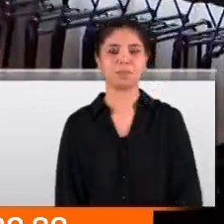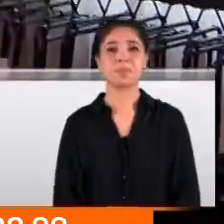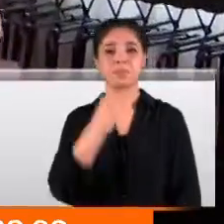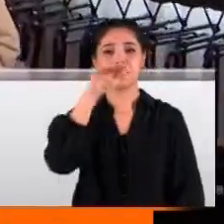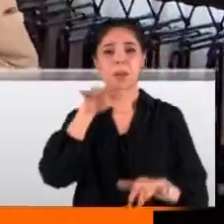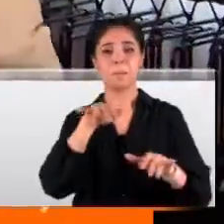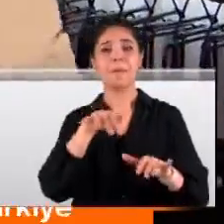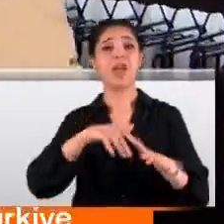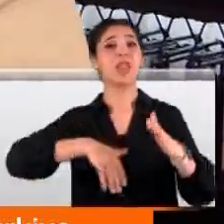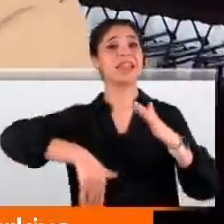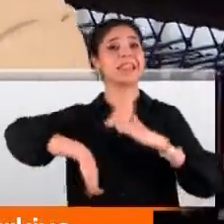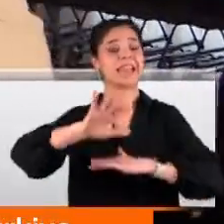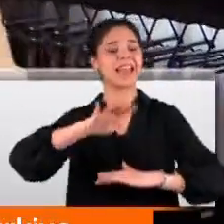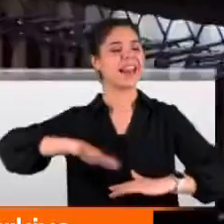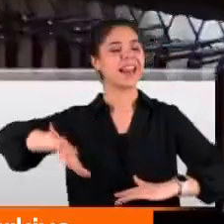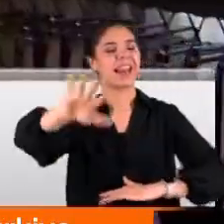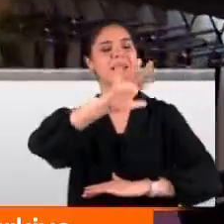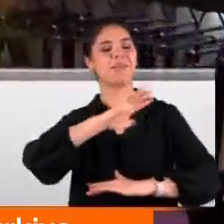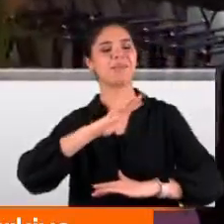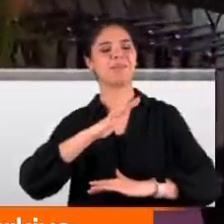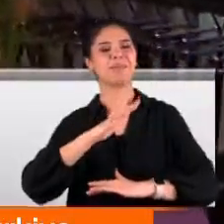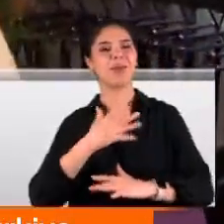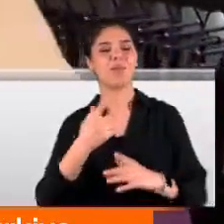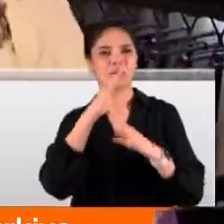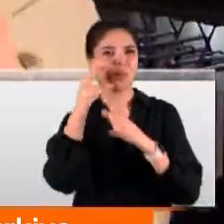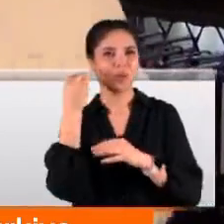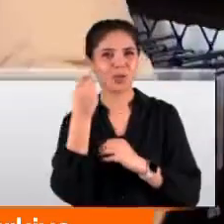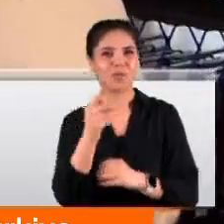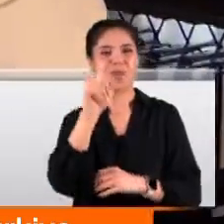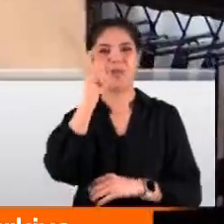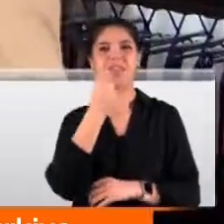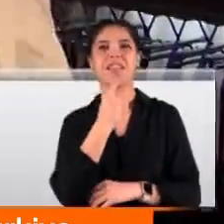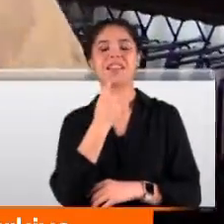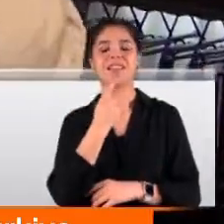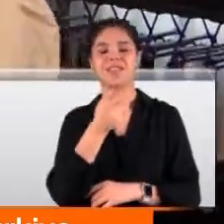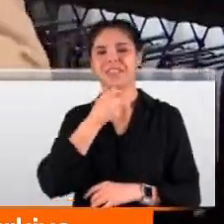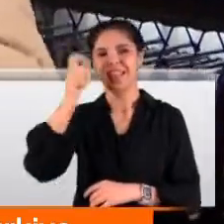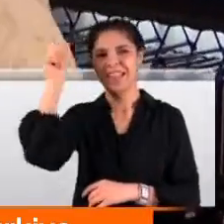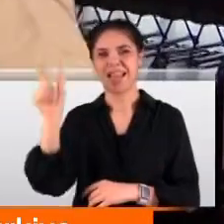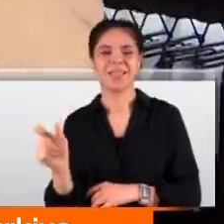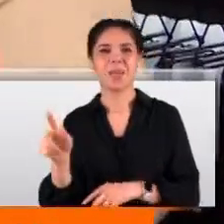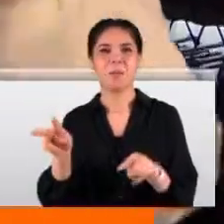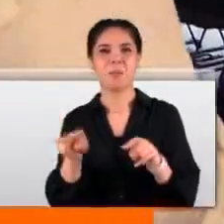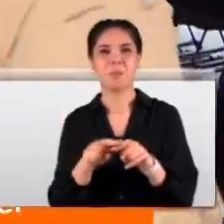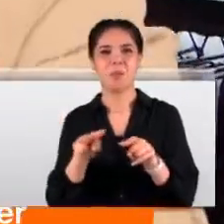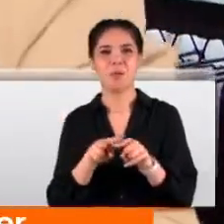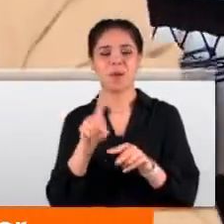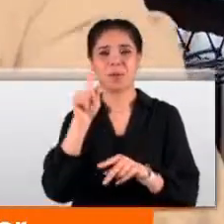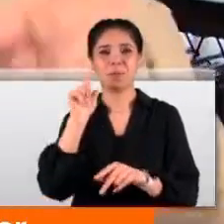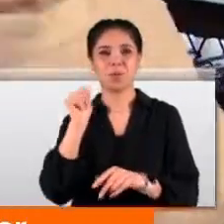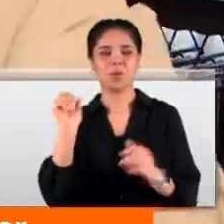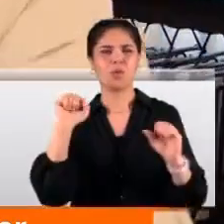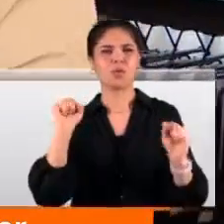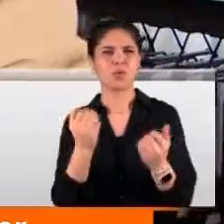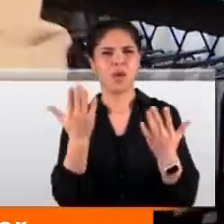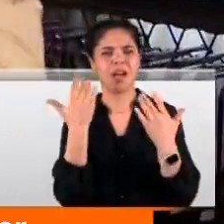Sadece piyanonun tuşlarına değil, yüreklere, kalplere de dokundu. 19 yaşındaki motokurye çalışanı Muharrem Can İncir bir gün soğuk havada